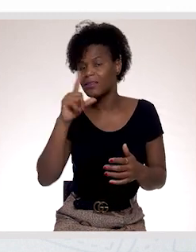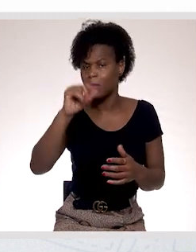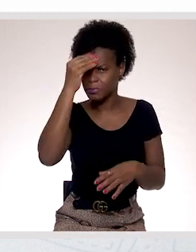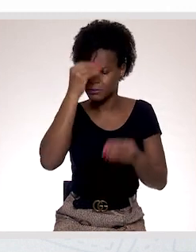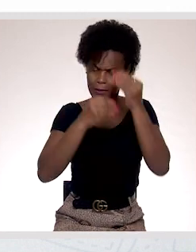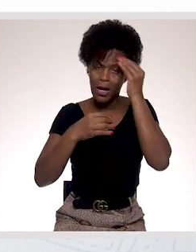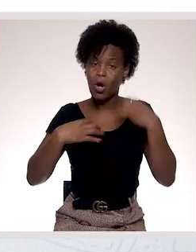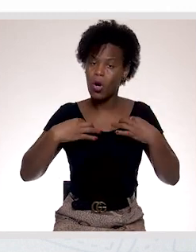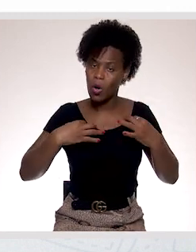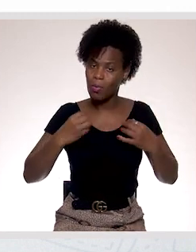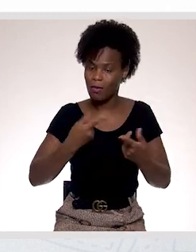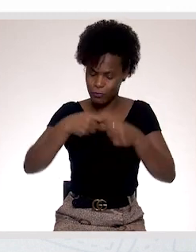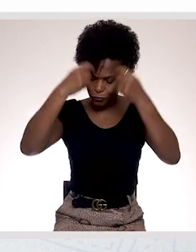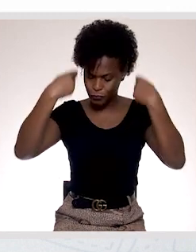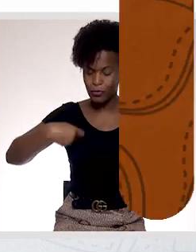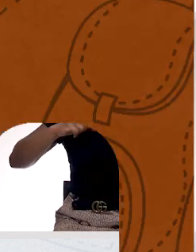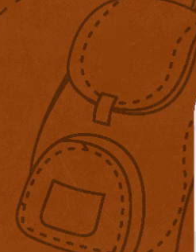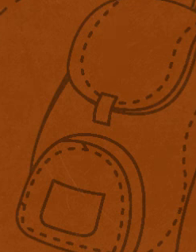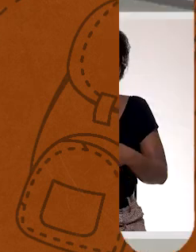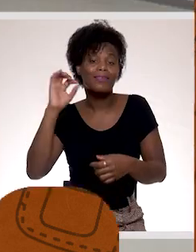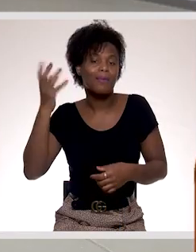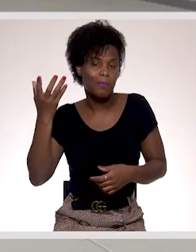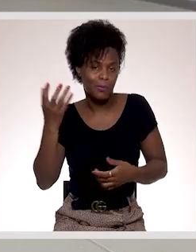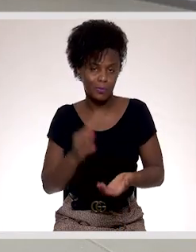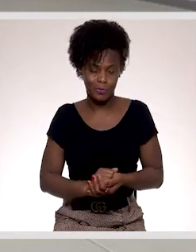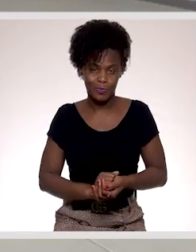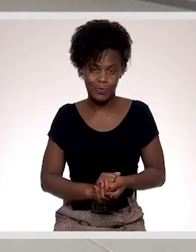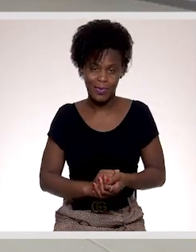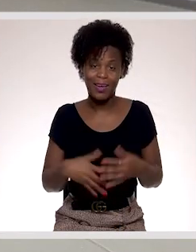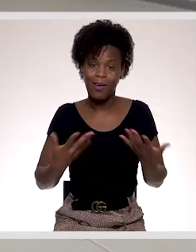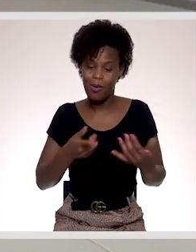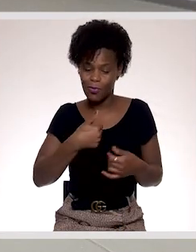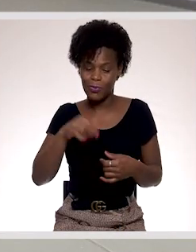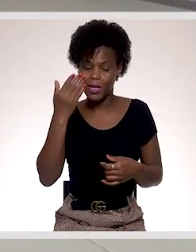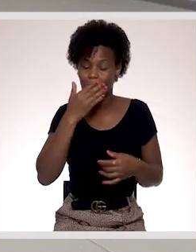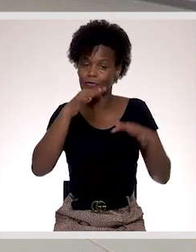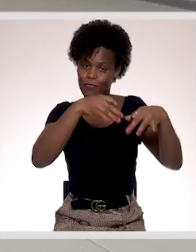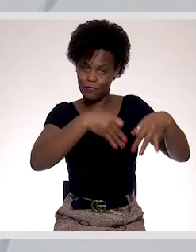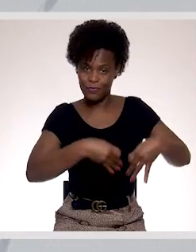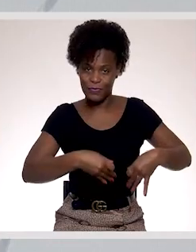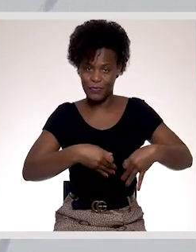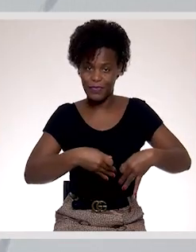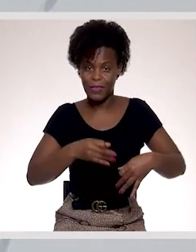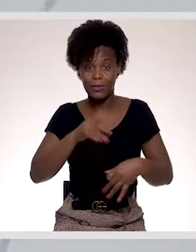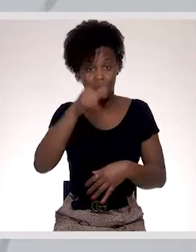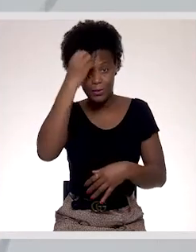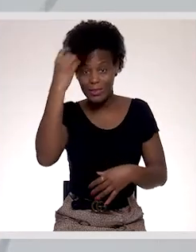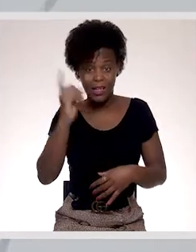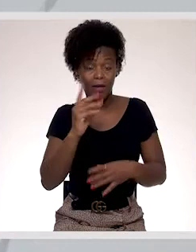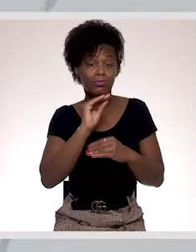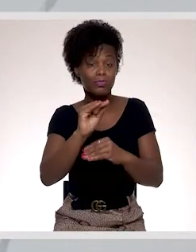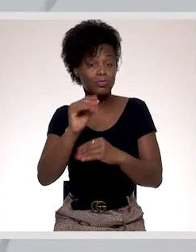qu'on doit porter selon les saisons. Nous voilà arrivés à la fin de notre séance. N'oubliez pas les conseils